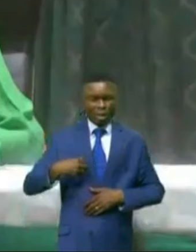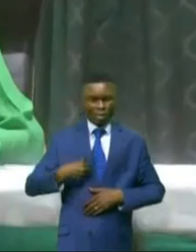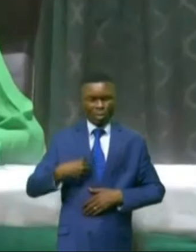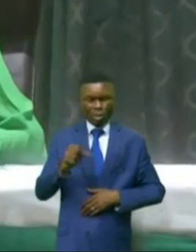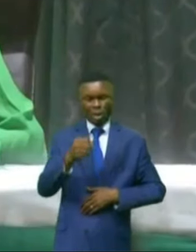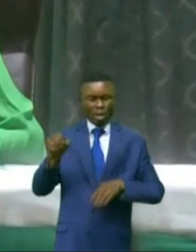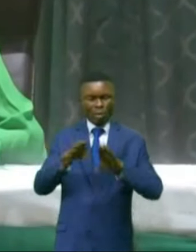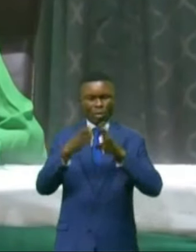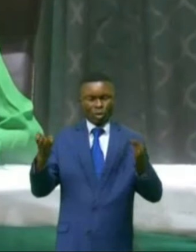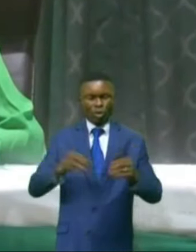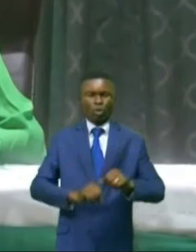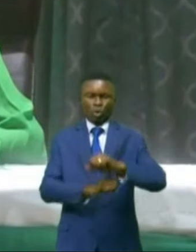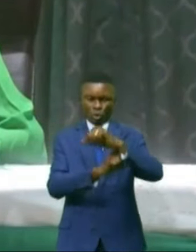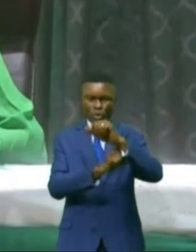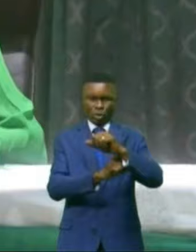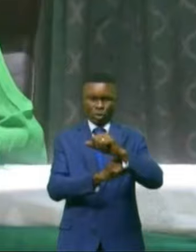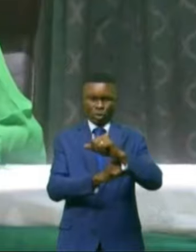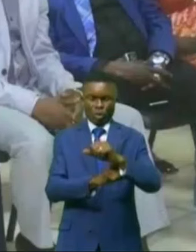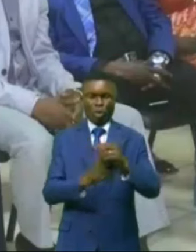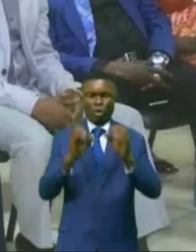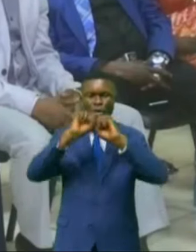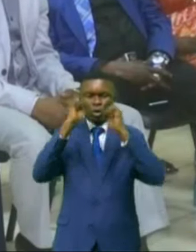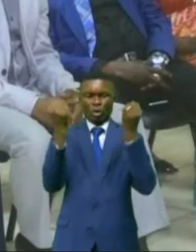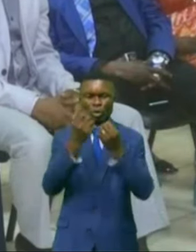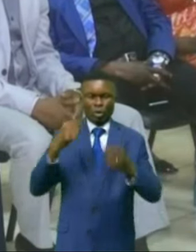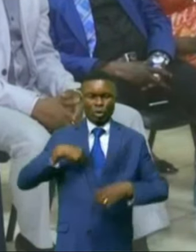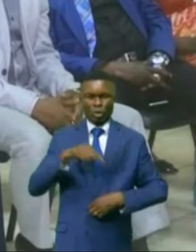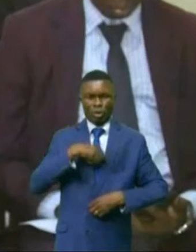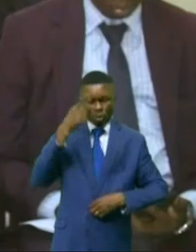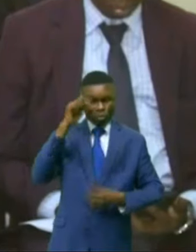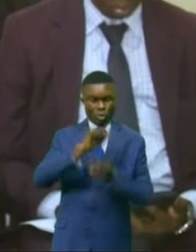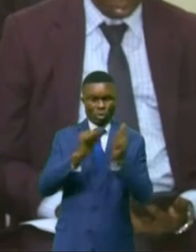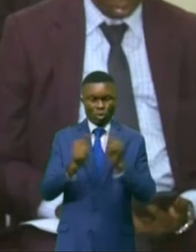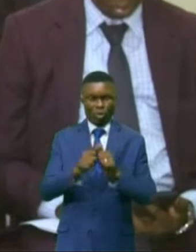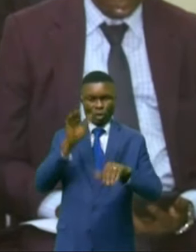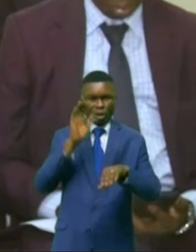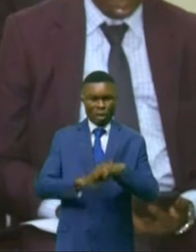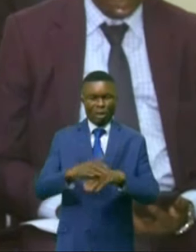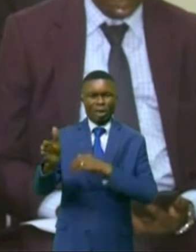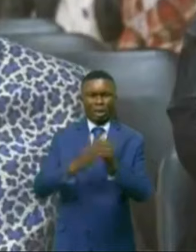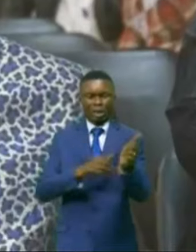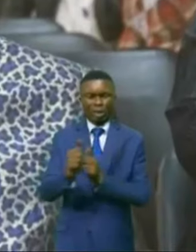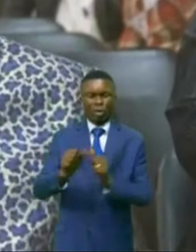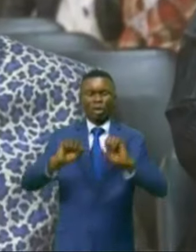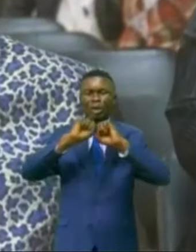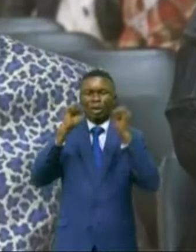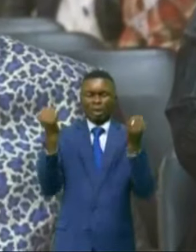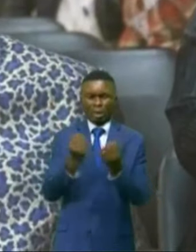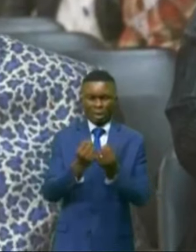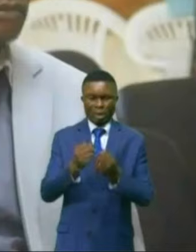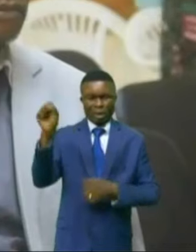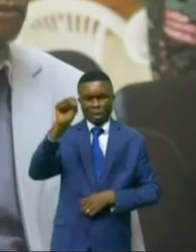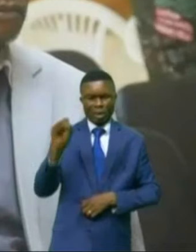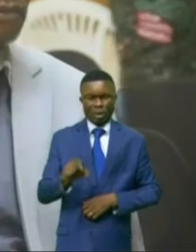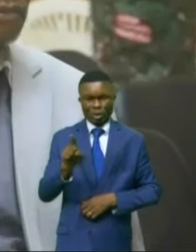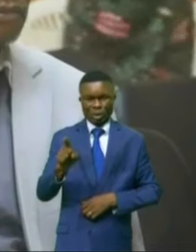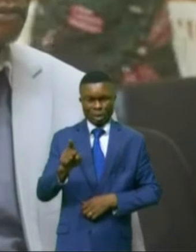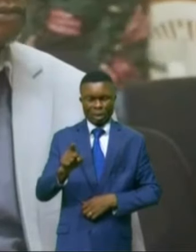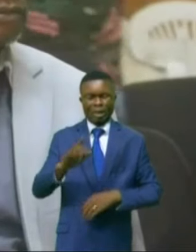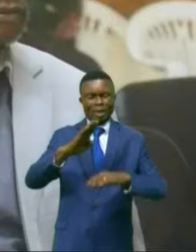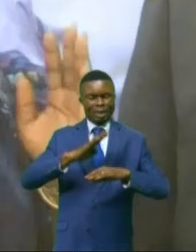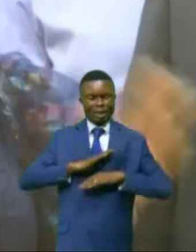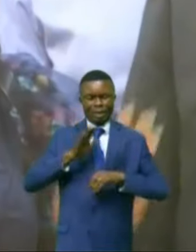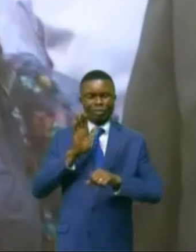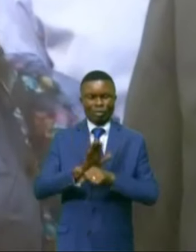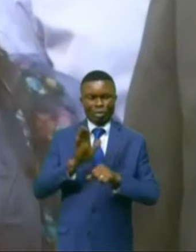pour accompagner notre société par rapport aux situations qui rongent la SONAS. On est très satisfaite.